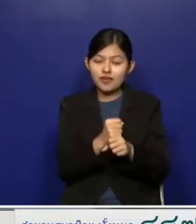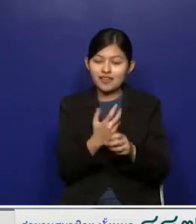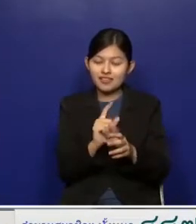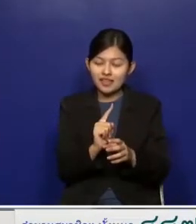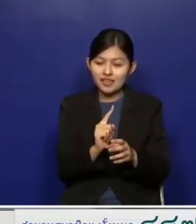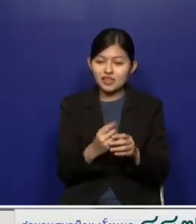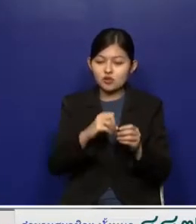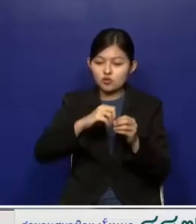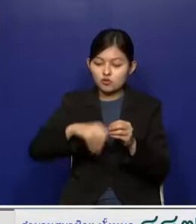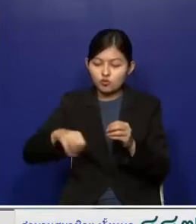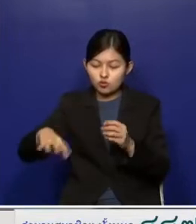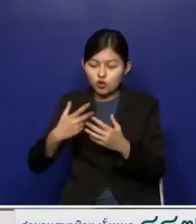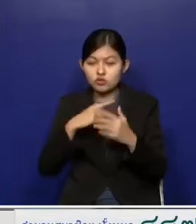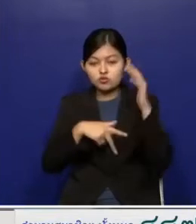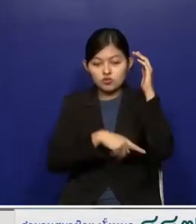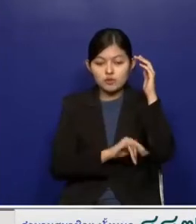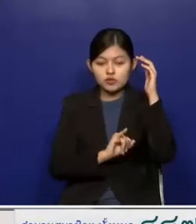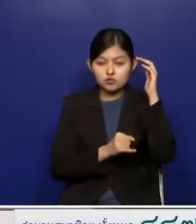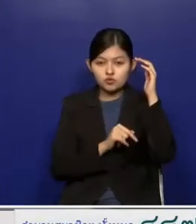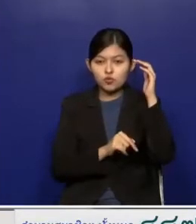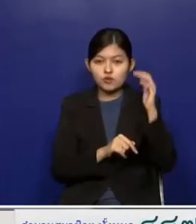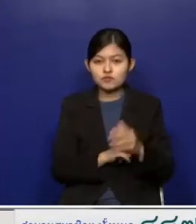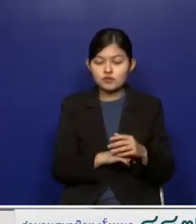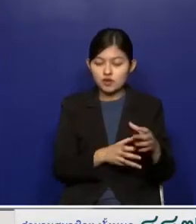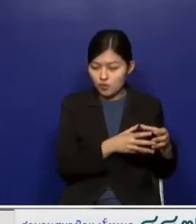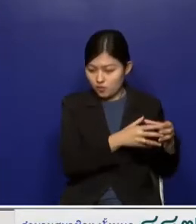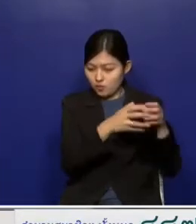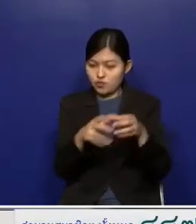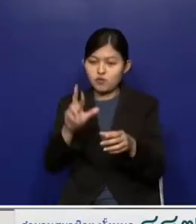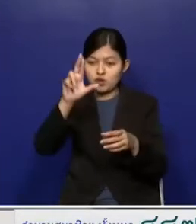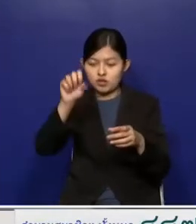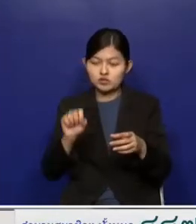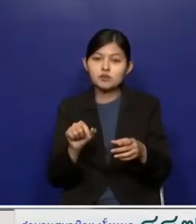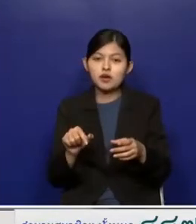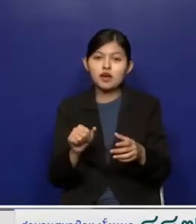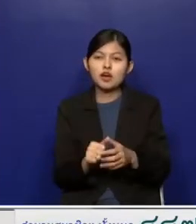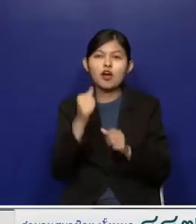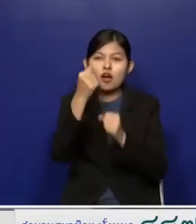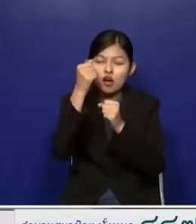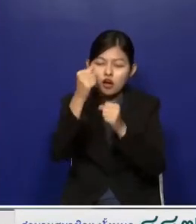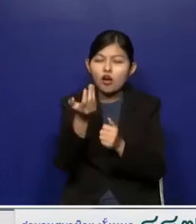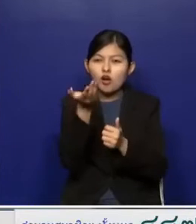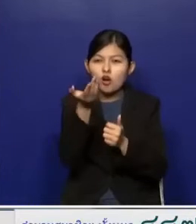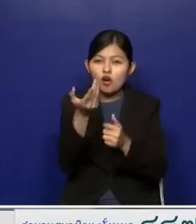ซึส่วนให่อยในจัหดประจวขิรีคันเดินทางมาหน้ารดาั รมพาใ